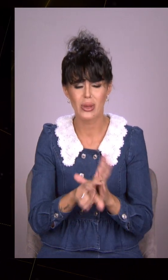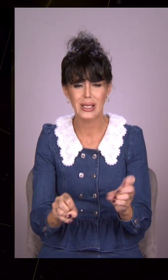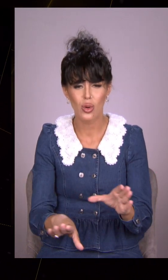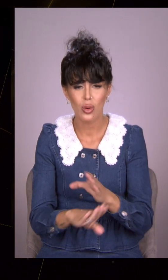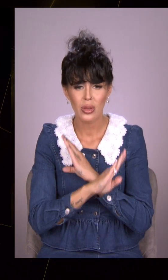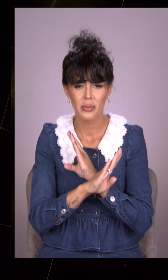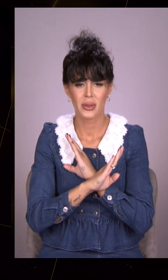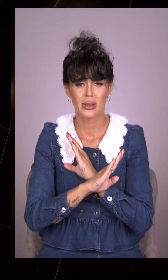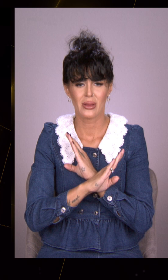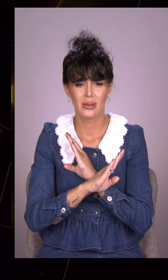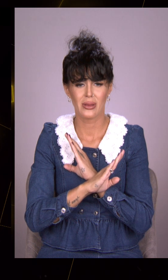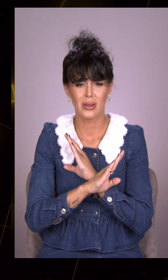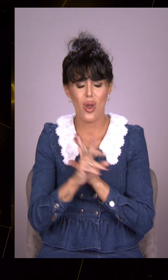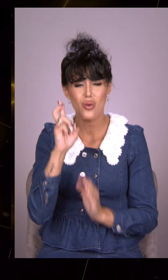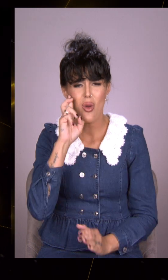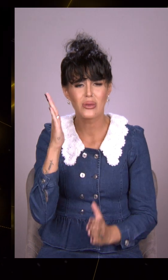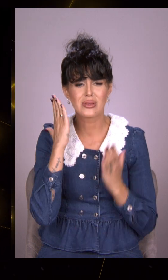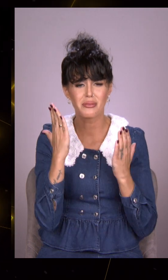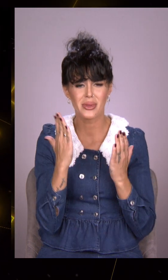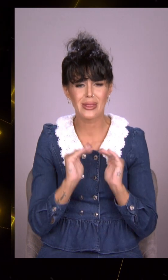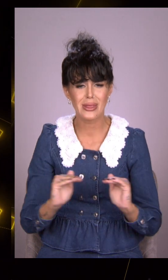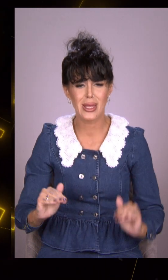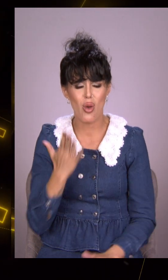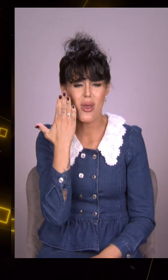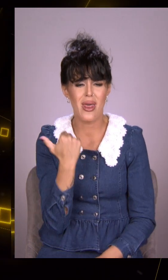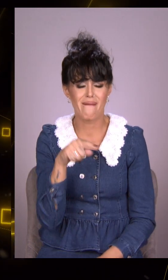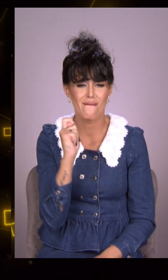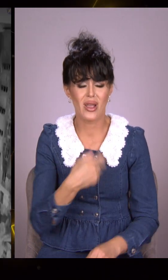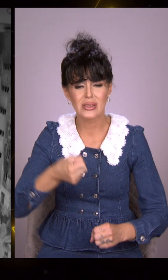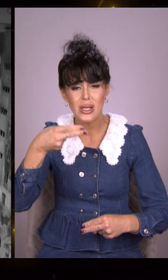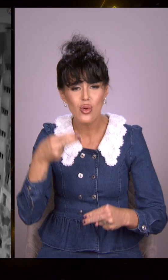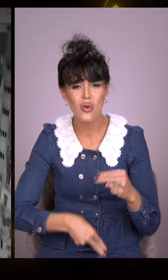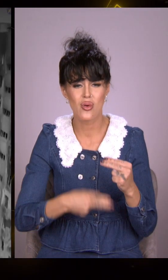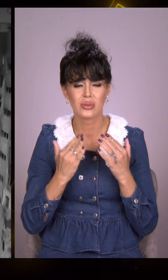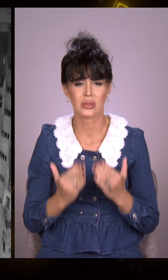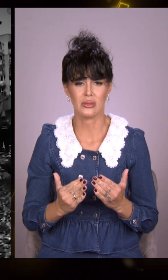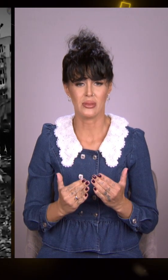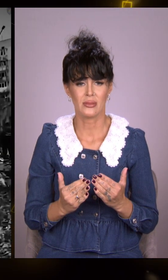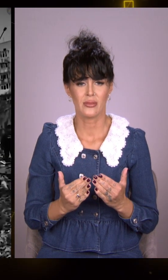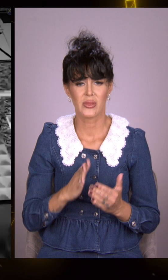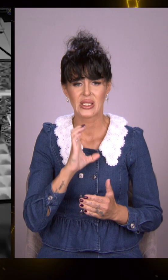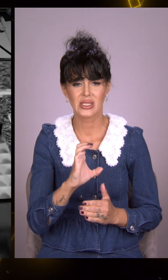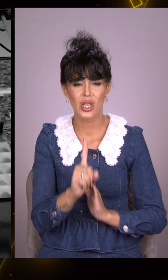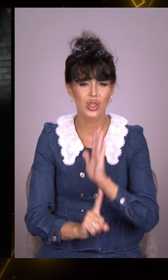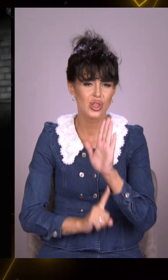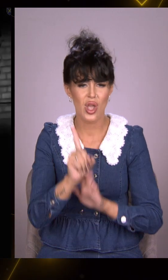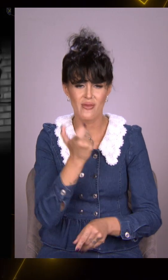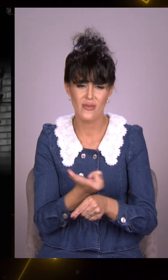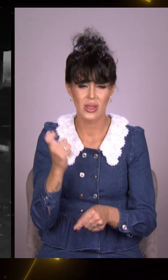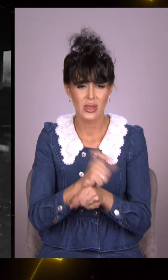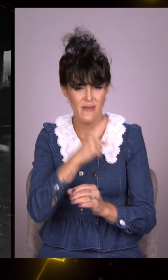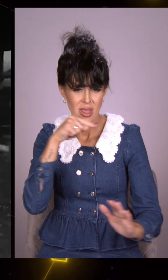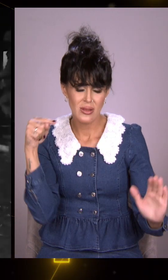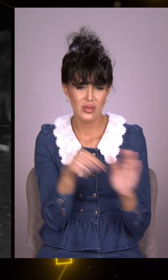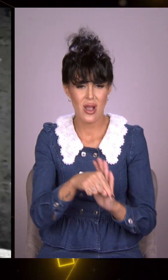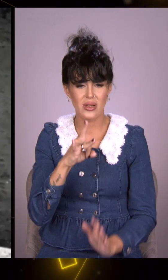гибнуть. Парні, діти, господи, ніколи ж це закінчиться так. Від початку повномасштабного вторгнення